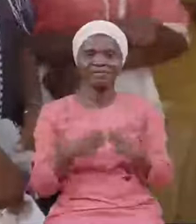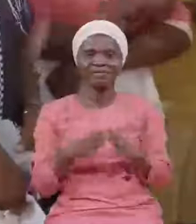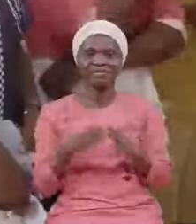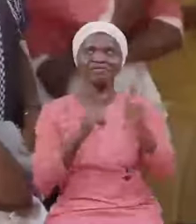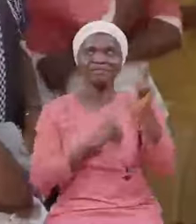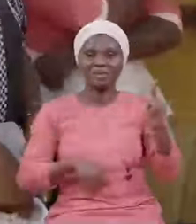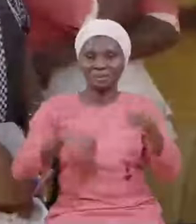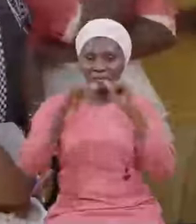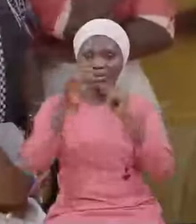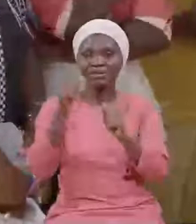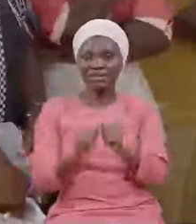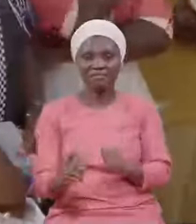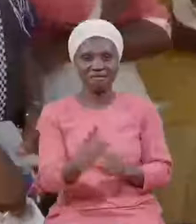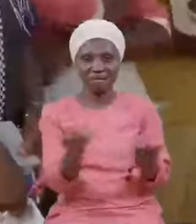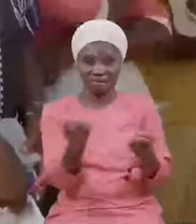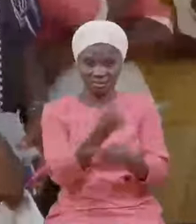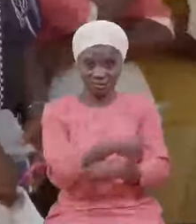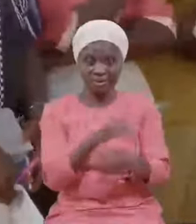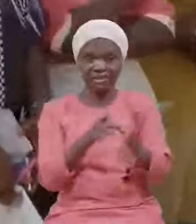Je dis gloire à Dieu.